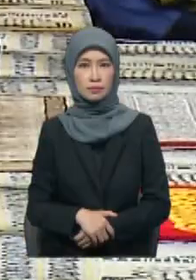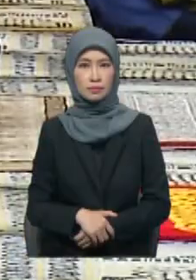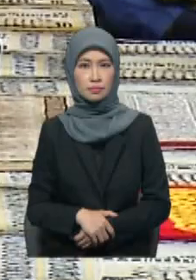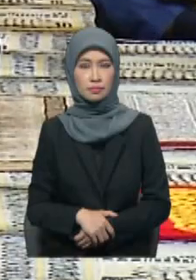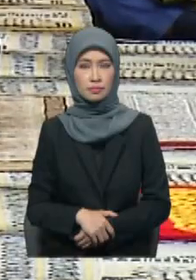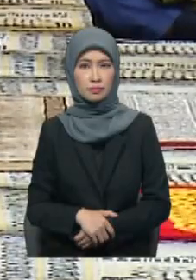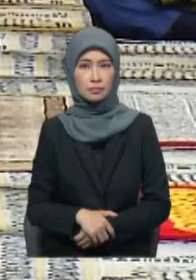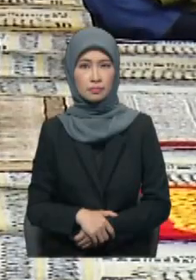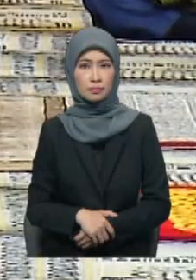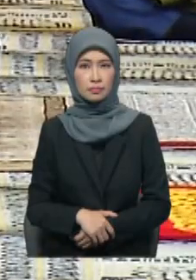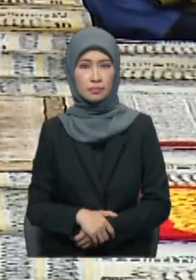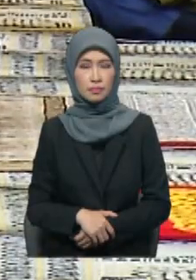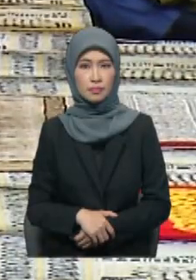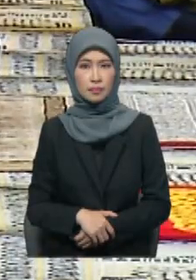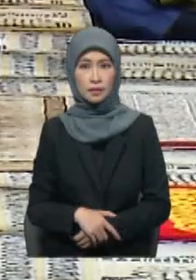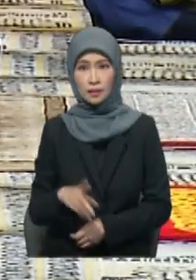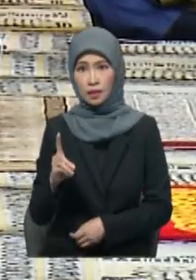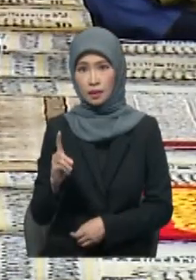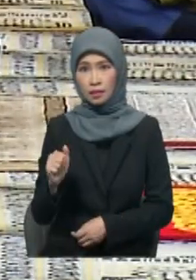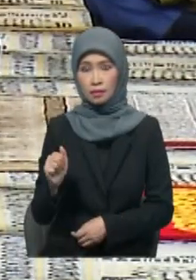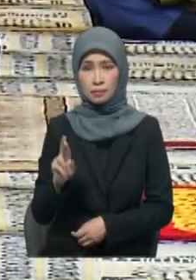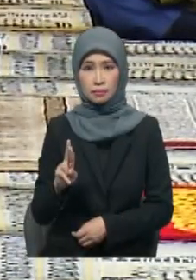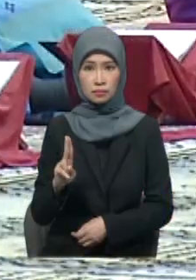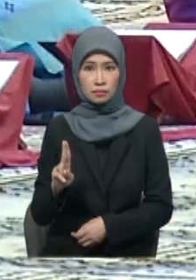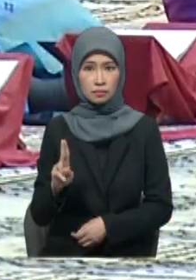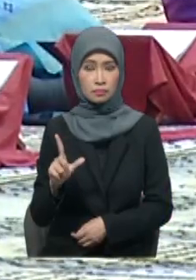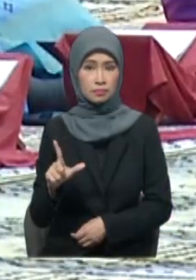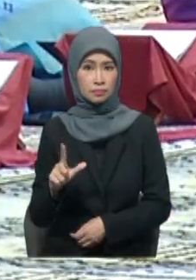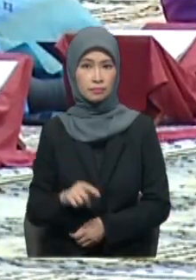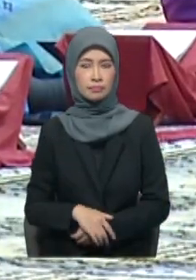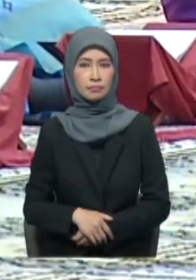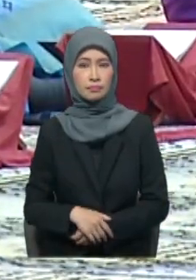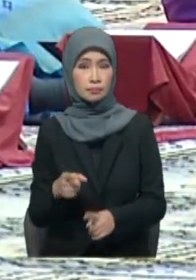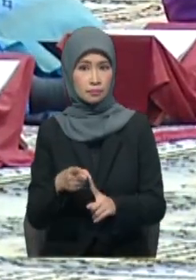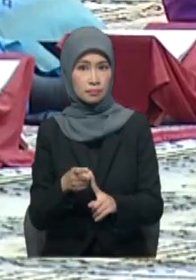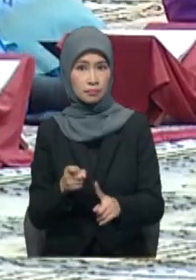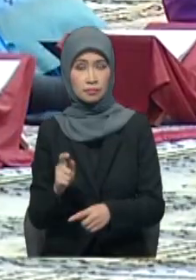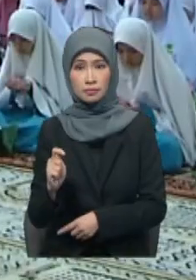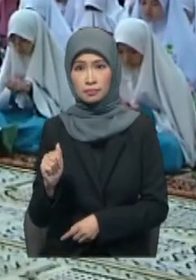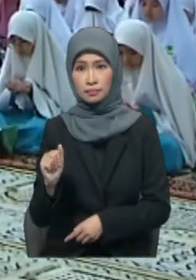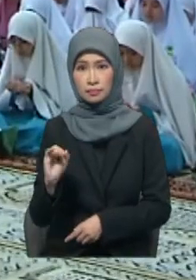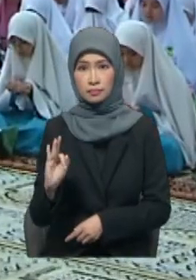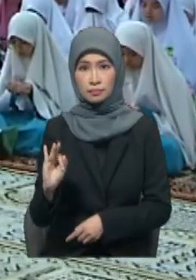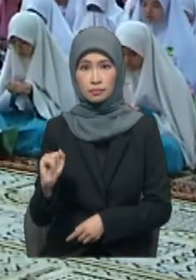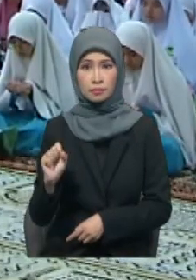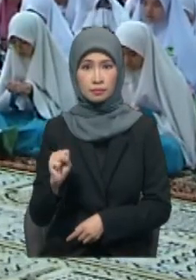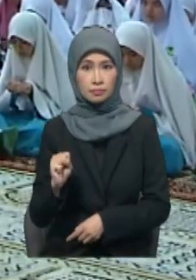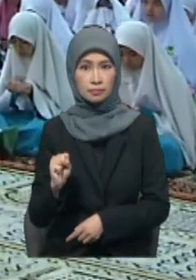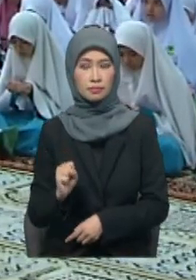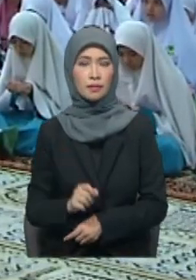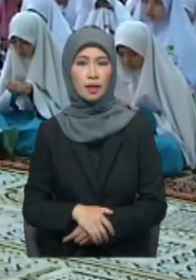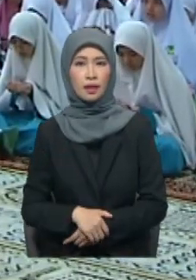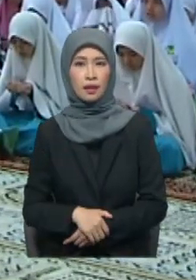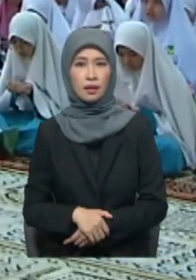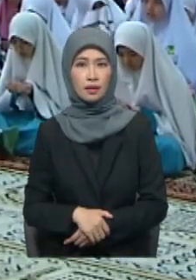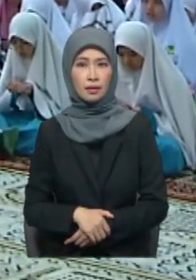Unisa aw Muhammad Darul Irsad bin Muhammad Jefri penuntut Institut tahfiz al-quran Sultan Haji hasnal